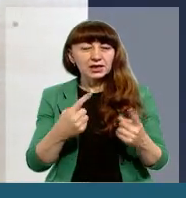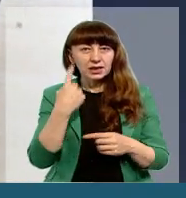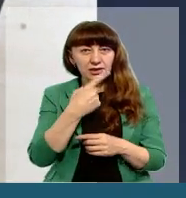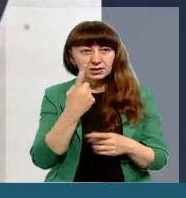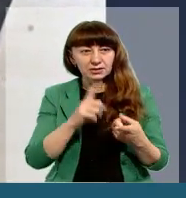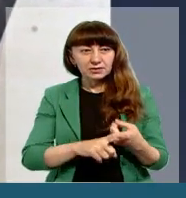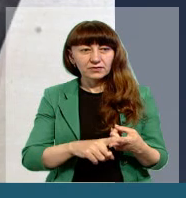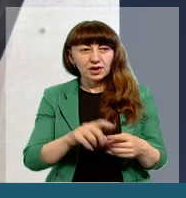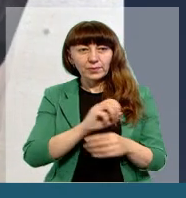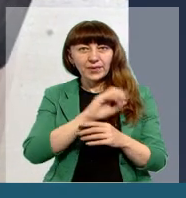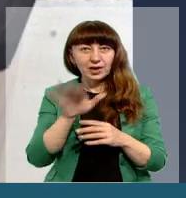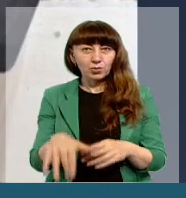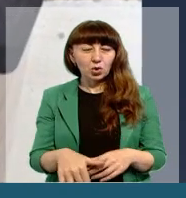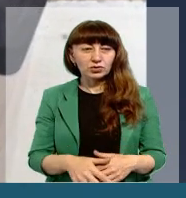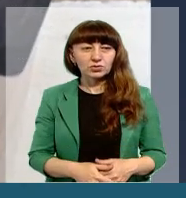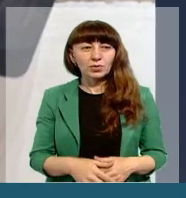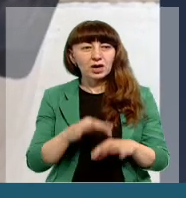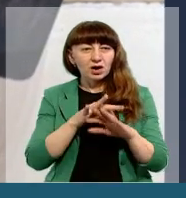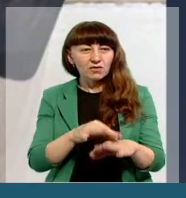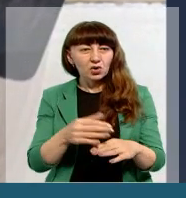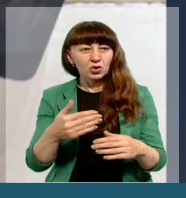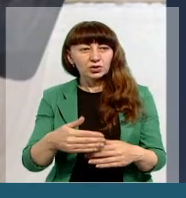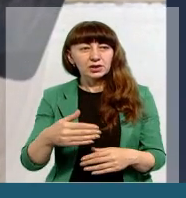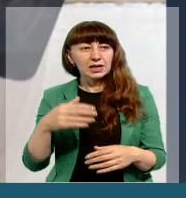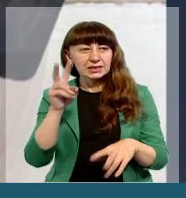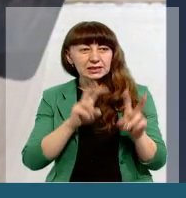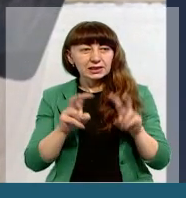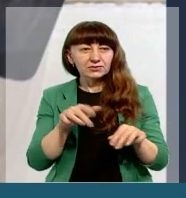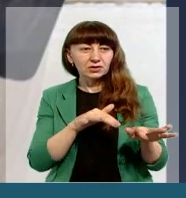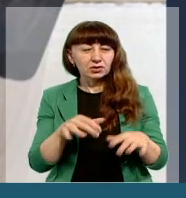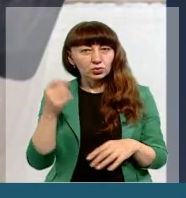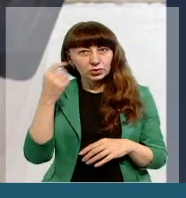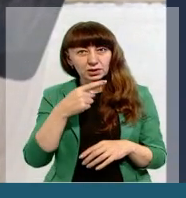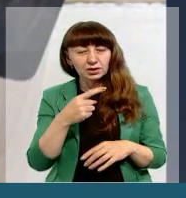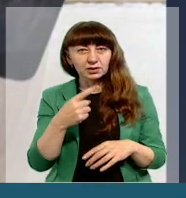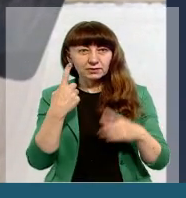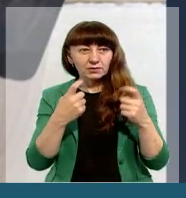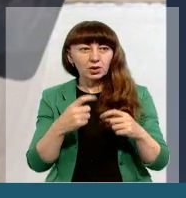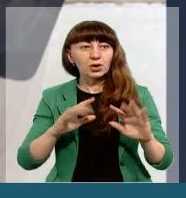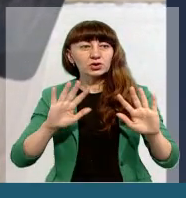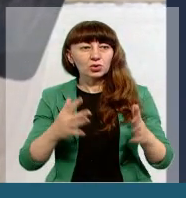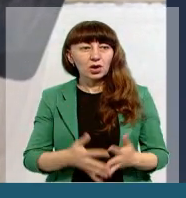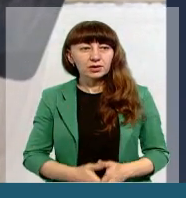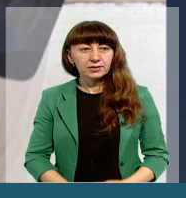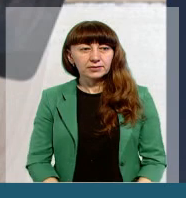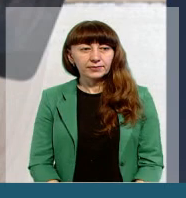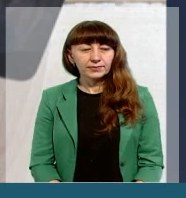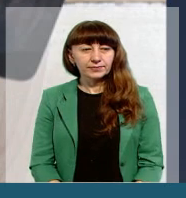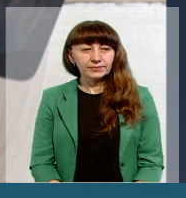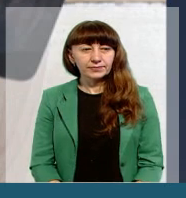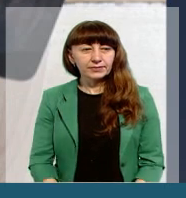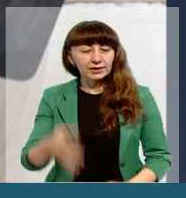лица, причастные к перебросу. Проводятся дальнейшие следственные действия с целью выяснения всех обстоятельств происшествия и установления